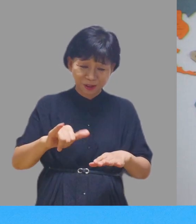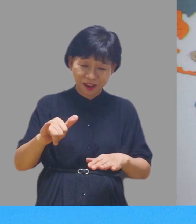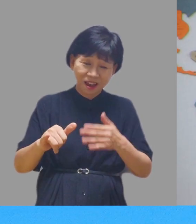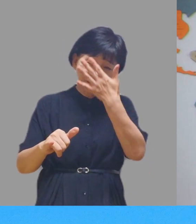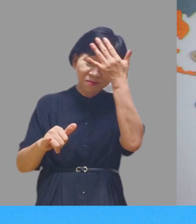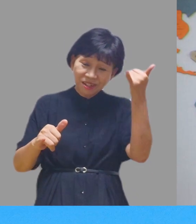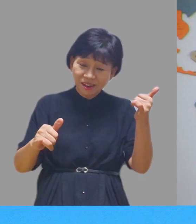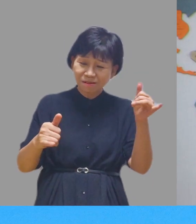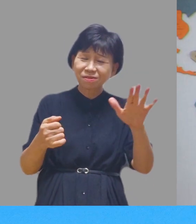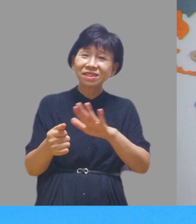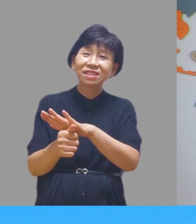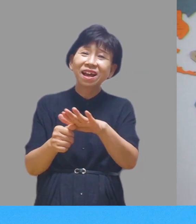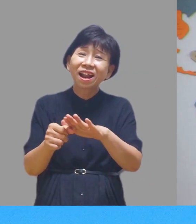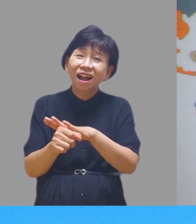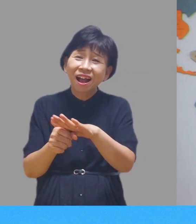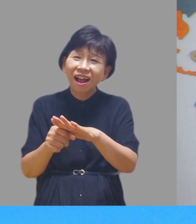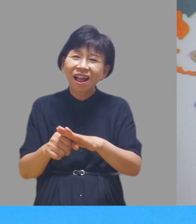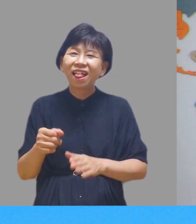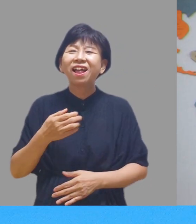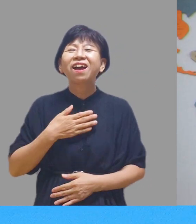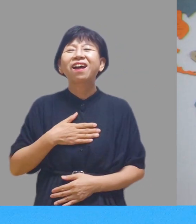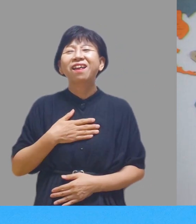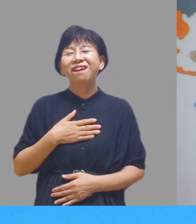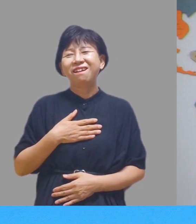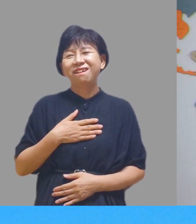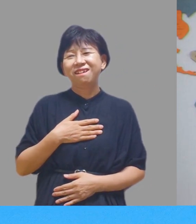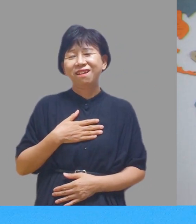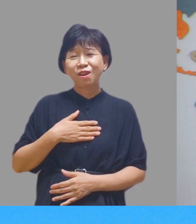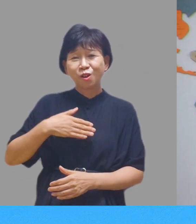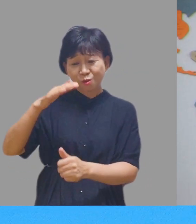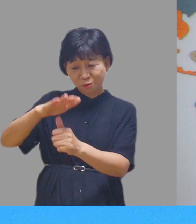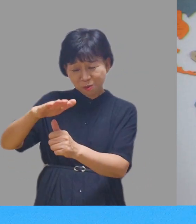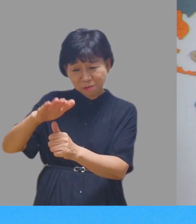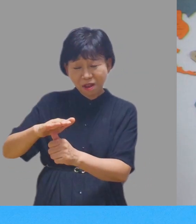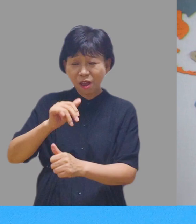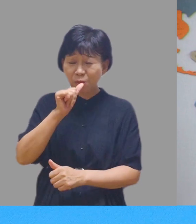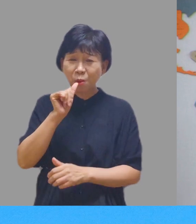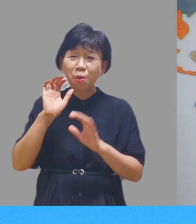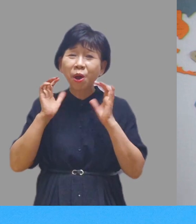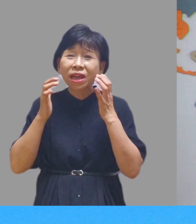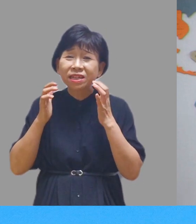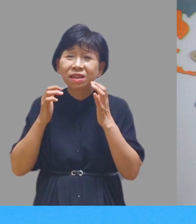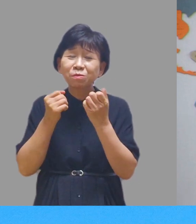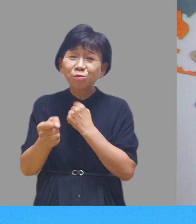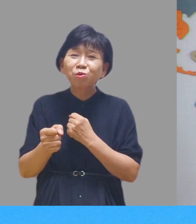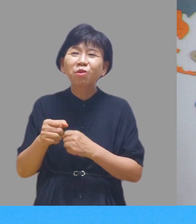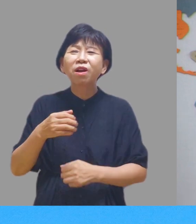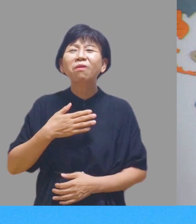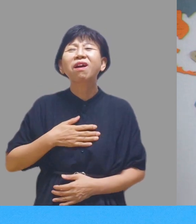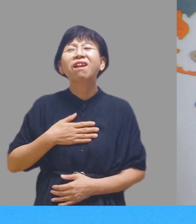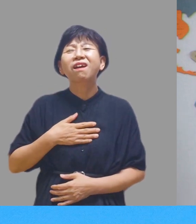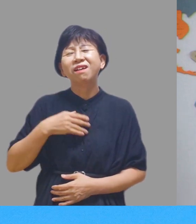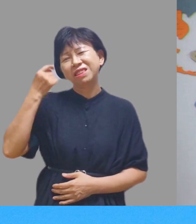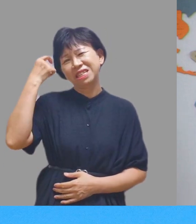많이 사랑한다는 걸 알아요. 그 땡꼬마가 뭘 알겠어요? 근데 안다니까요.